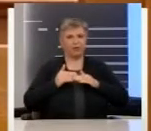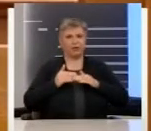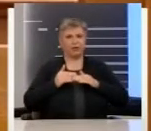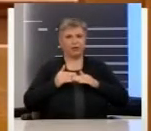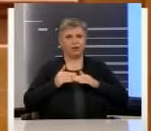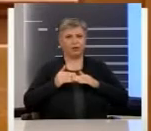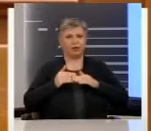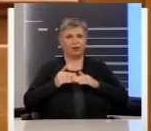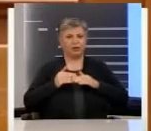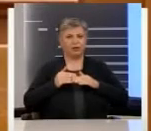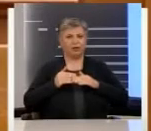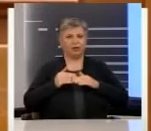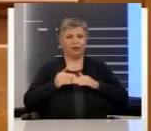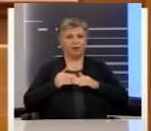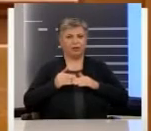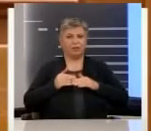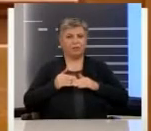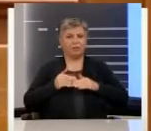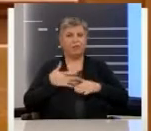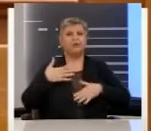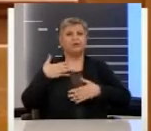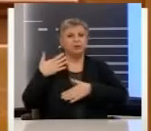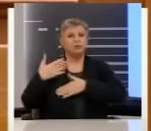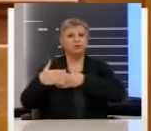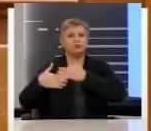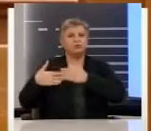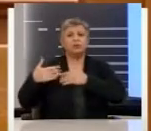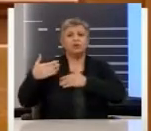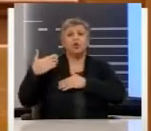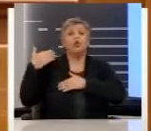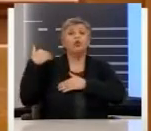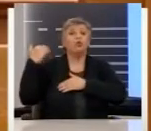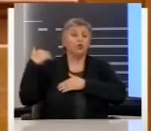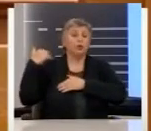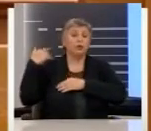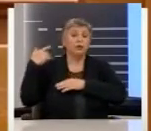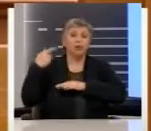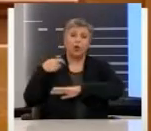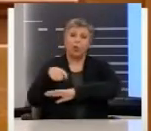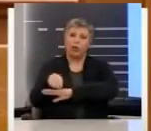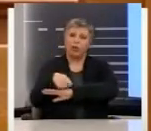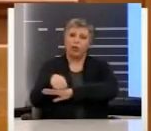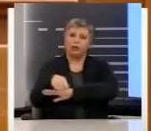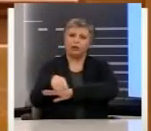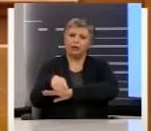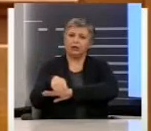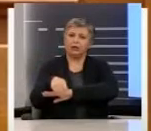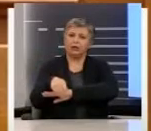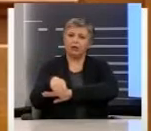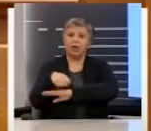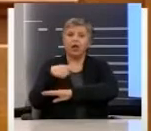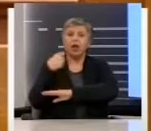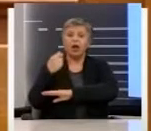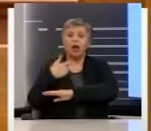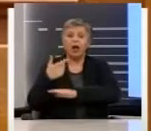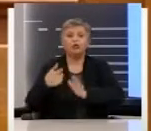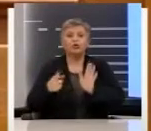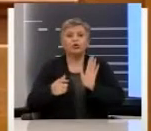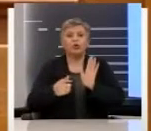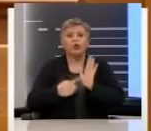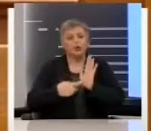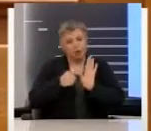Και έτσι τότε ο δικαστής που προέβλεπε η ρύθμιση Καραμαλή